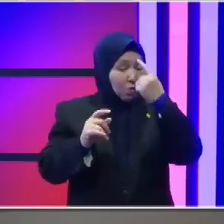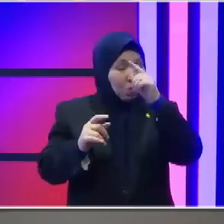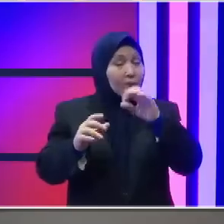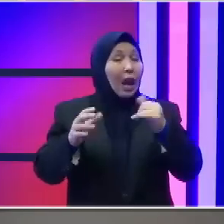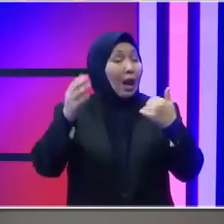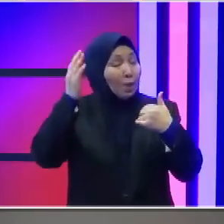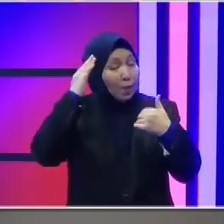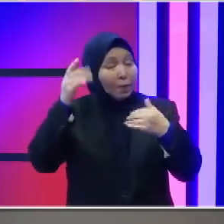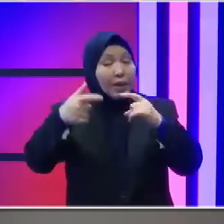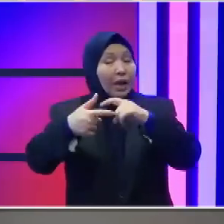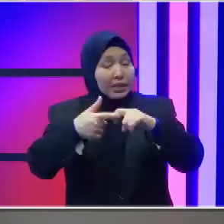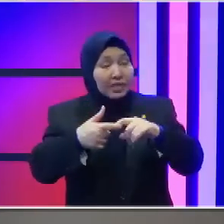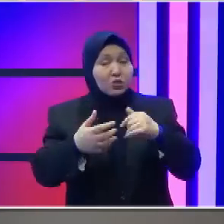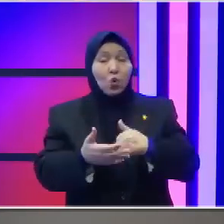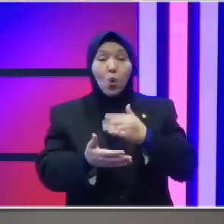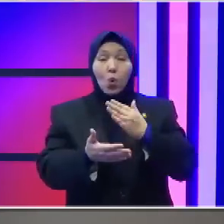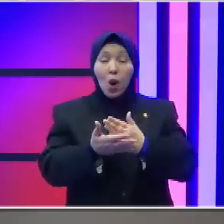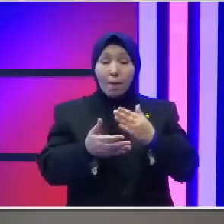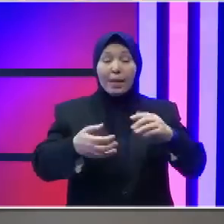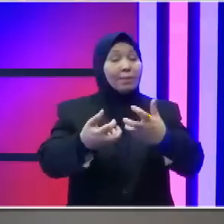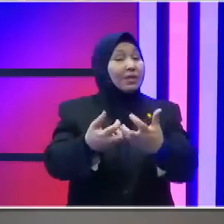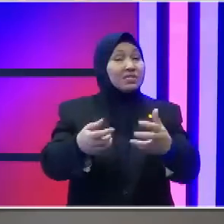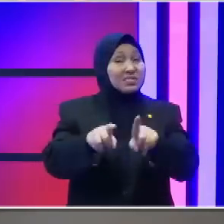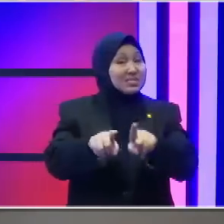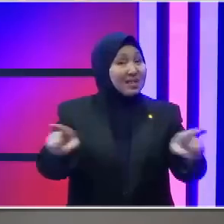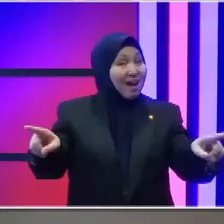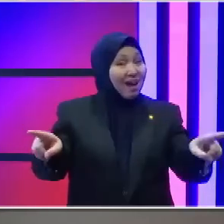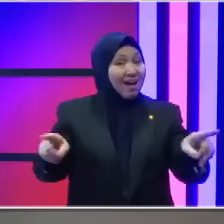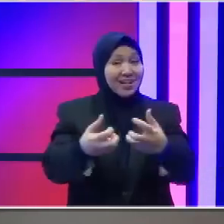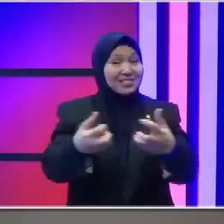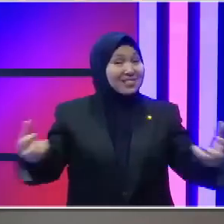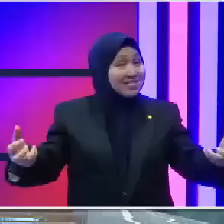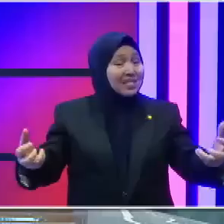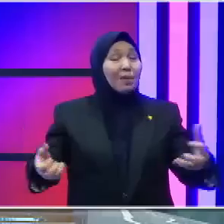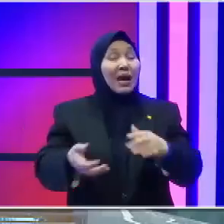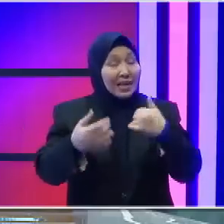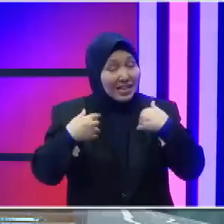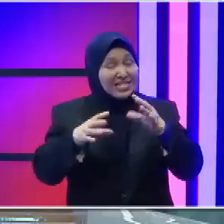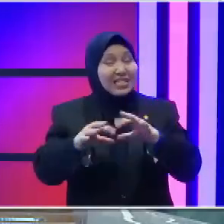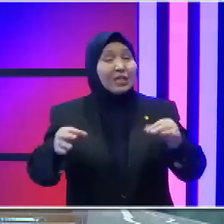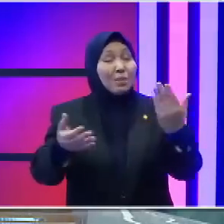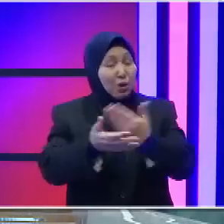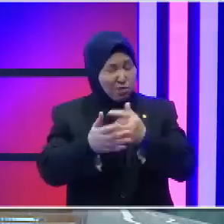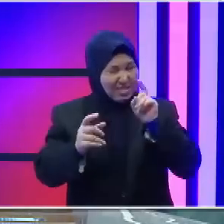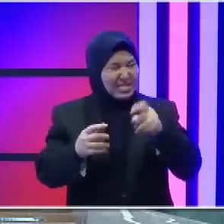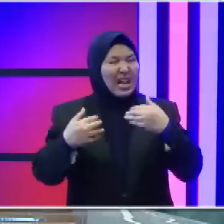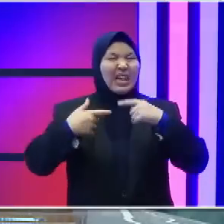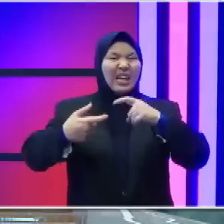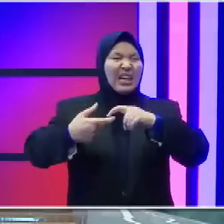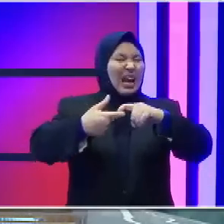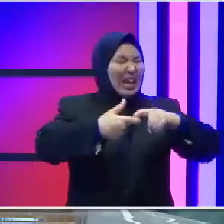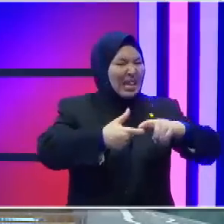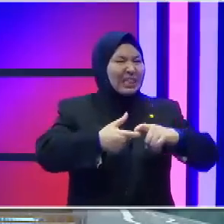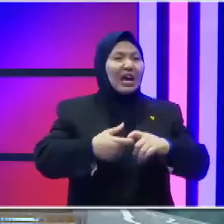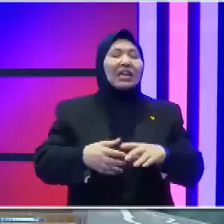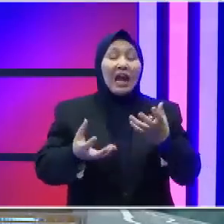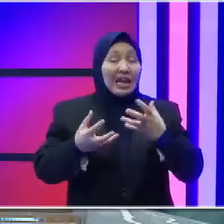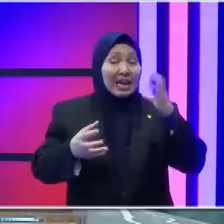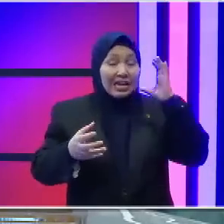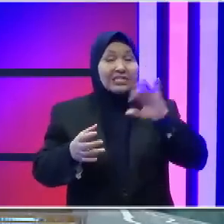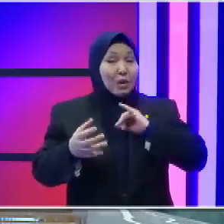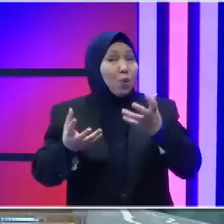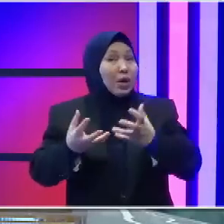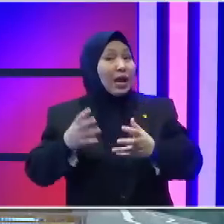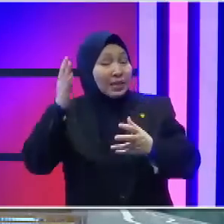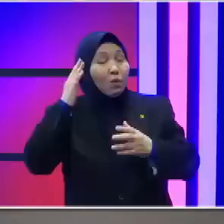kaitan. Kalau ikut dari sudut wakafnya memang dipisahkan. Masalah satu cerita yang baru eh. Tapi mesti ada kaitan dia. Ada kaitan. Okey, kita nak dengar tu eh. Saya pun nak